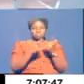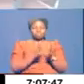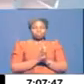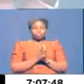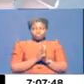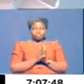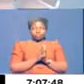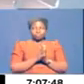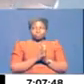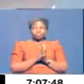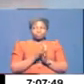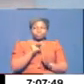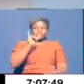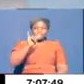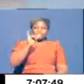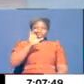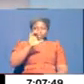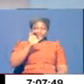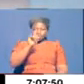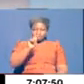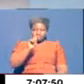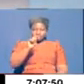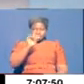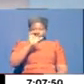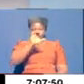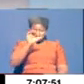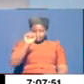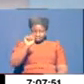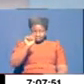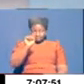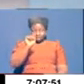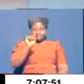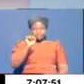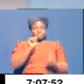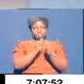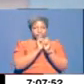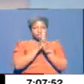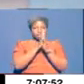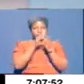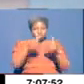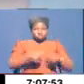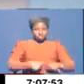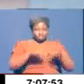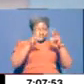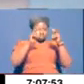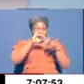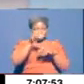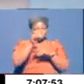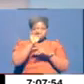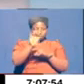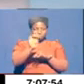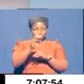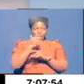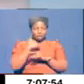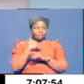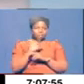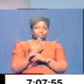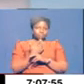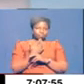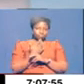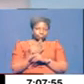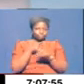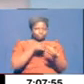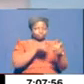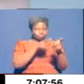Teknolojia ya mawasiliano ya habari, ICT na maswala ya vijana John Mucheru leo alishtumu pendekezo la naibu rais Dr. William